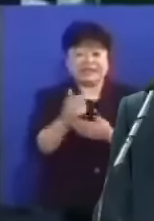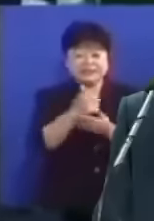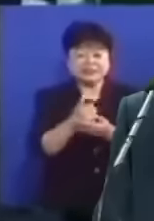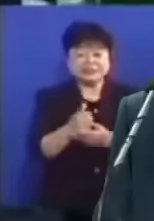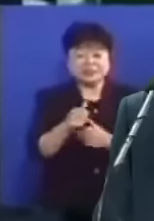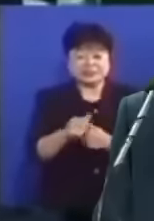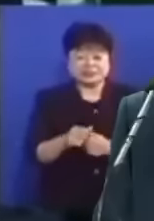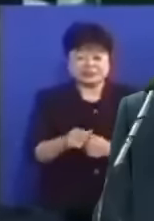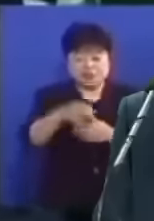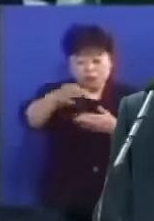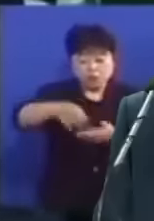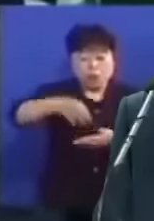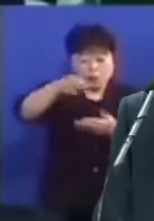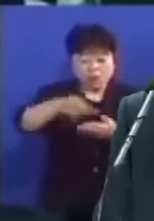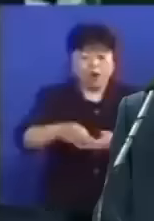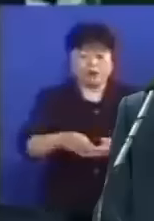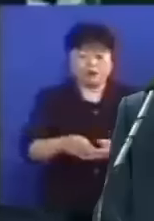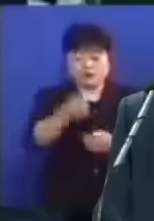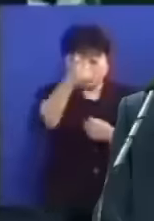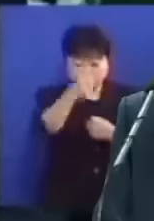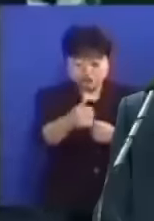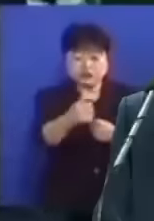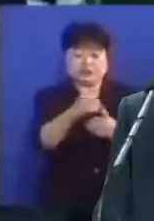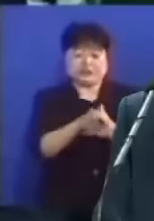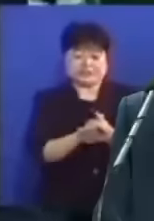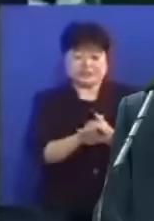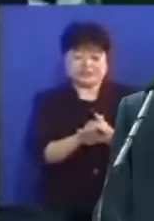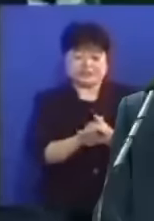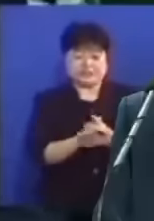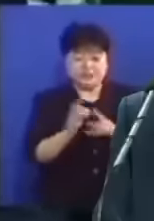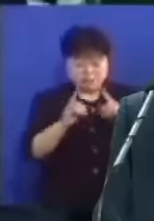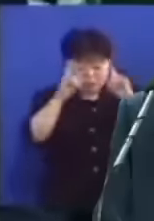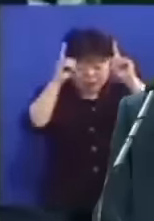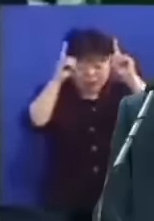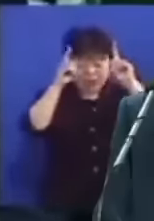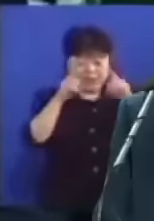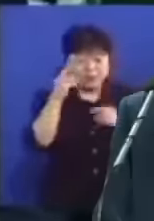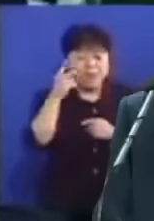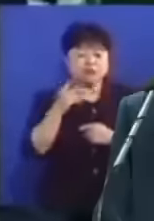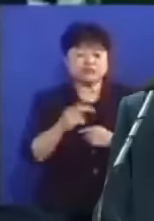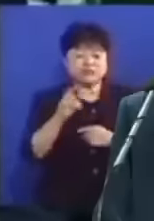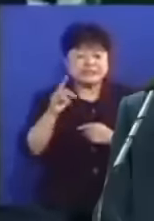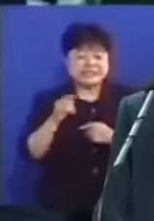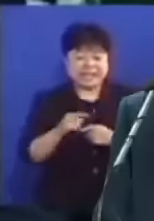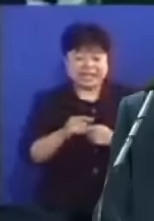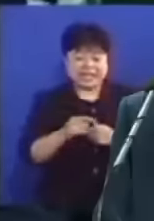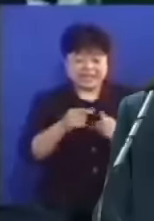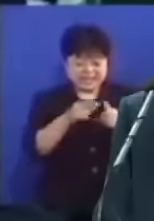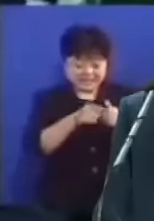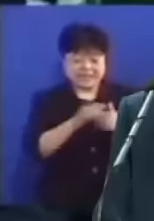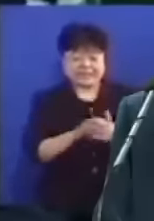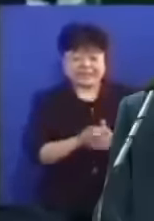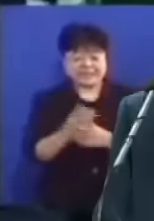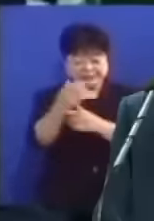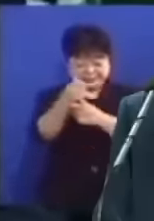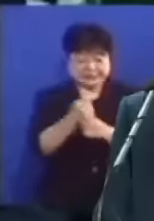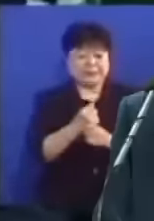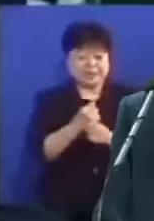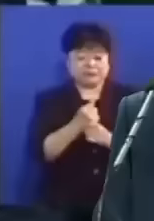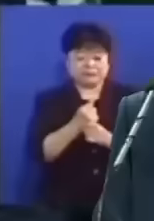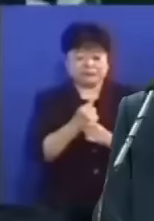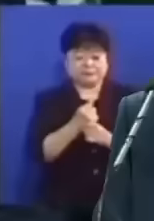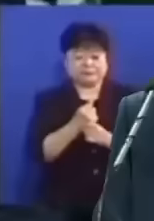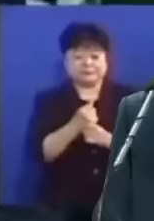점쟁이를 통해서 돈벌이 하던 주인들이 크게 화가 나서 바울과 실라를 잡아가지고서